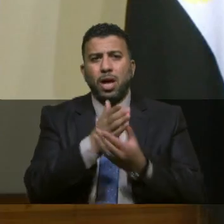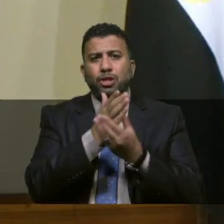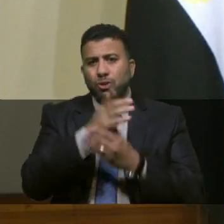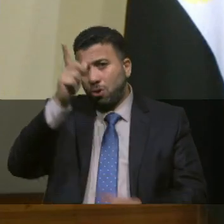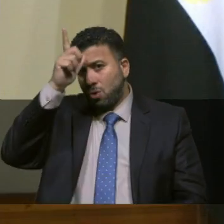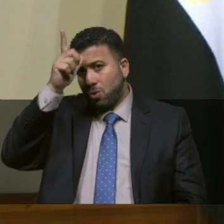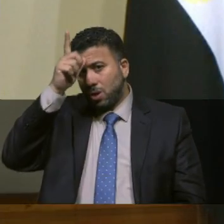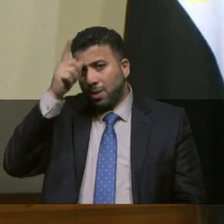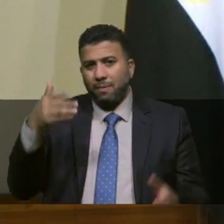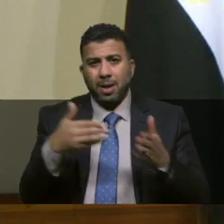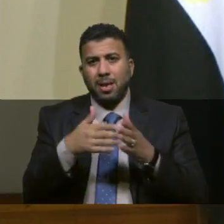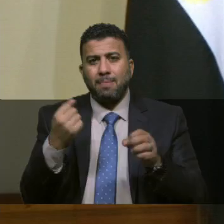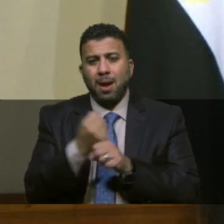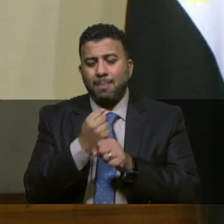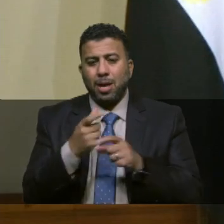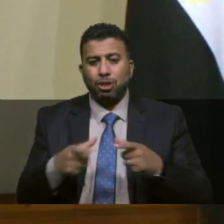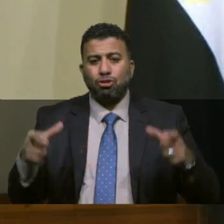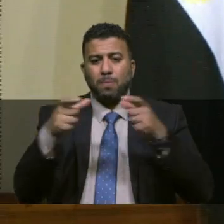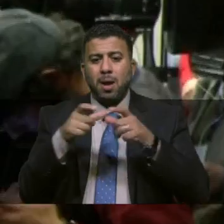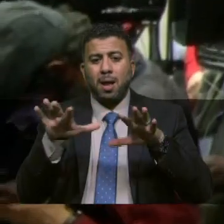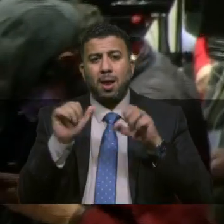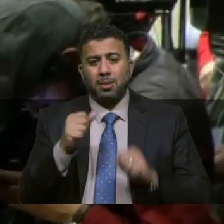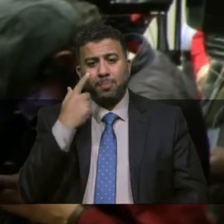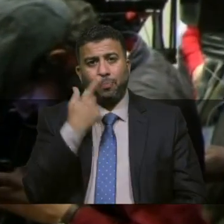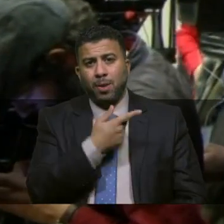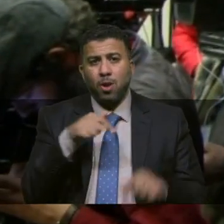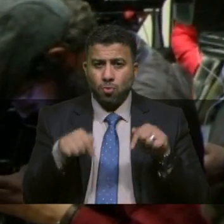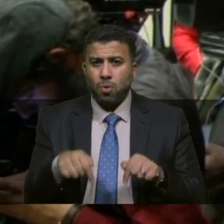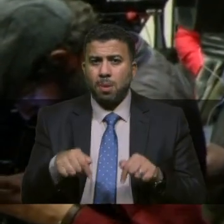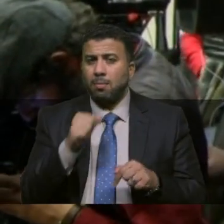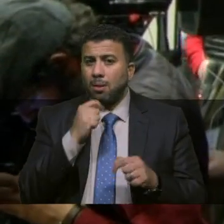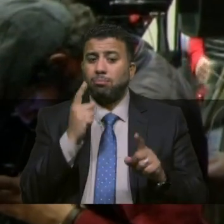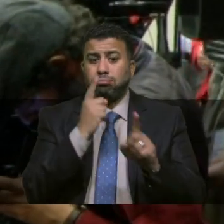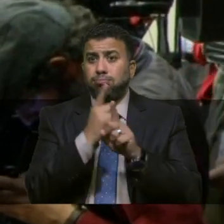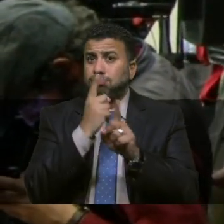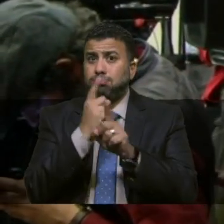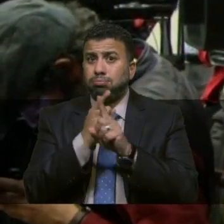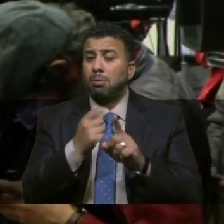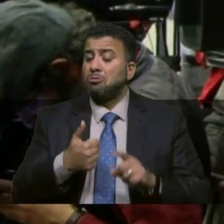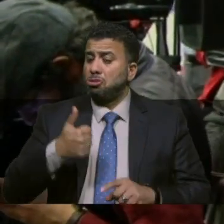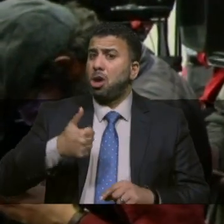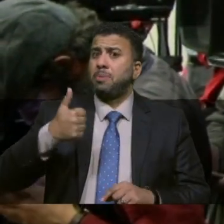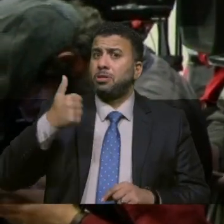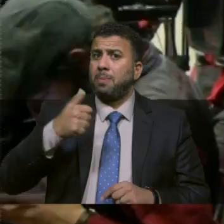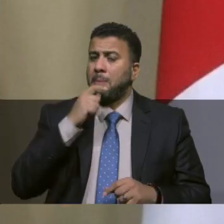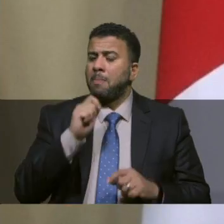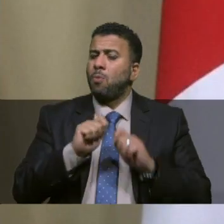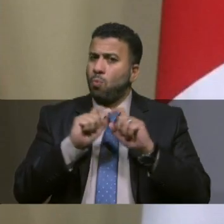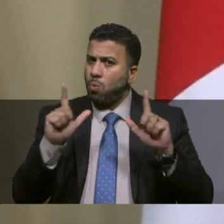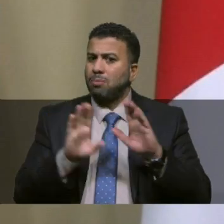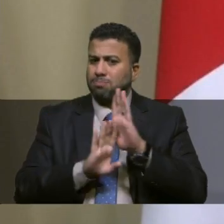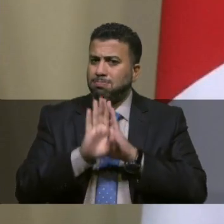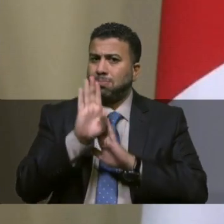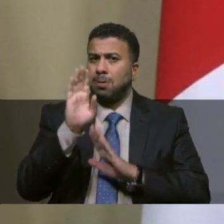الخارجية الأردنية في ختام أعمال الاجتماع اليوم إن اللقاء كان إيجابيا وبناء،